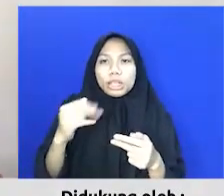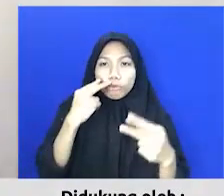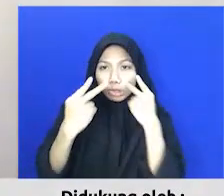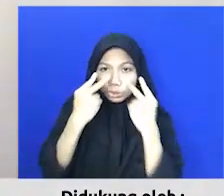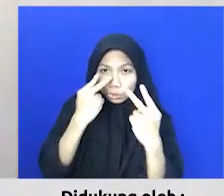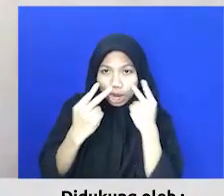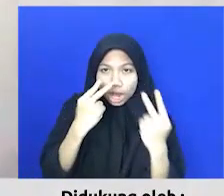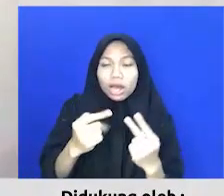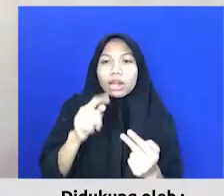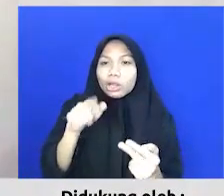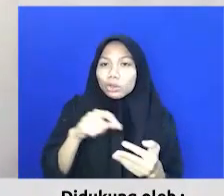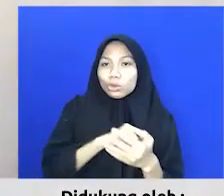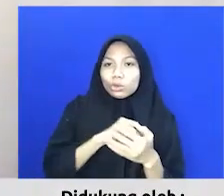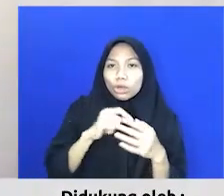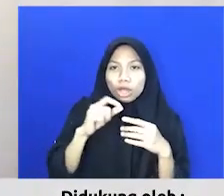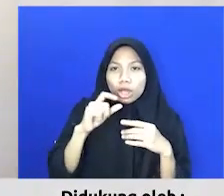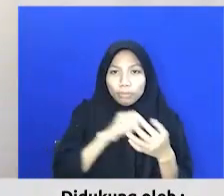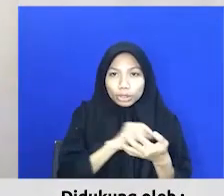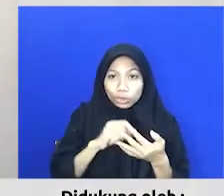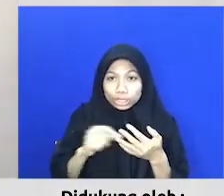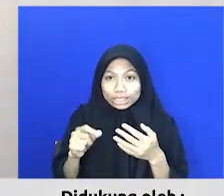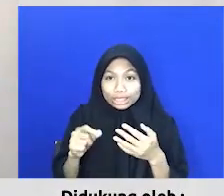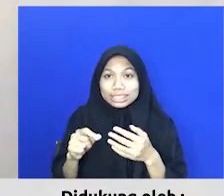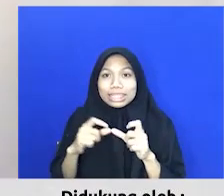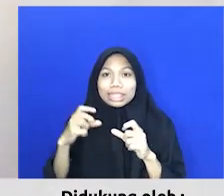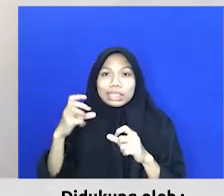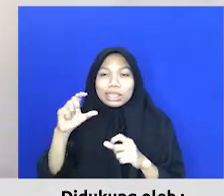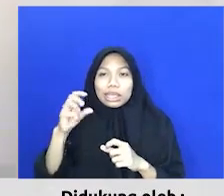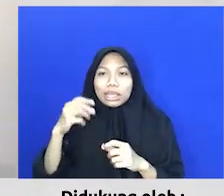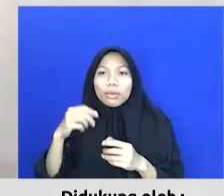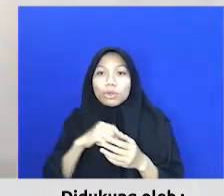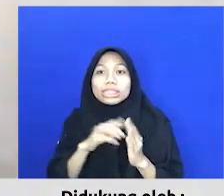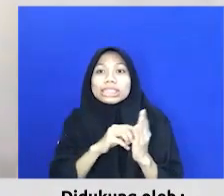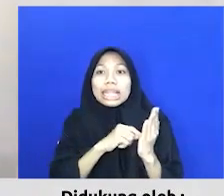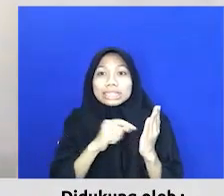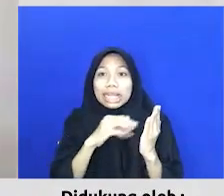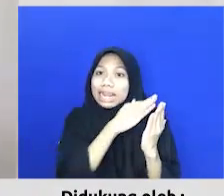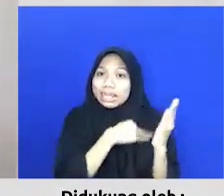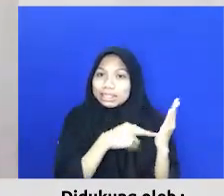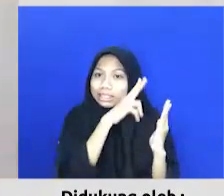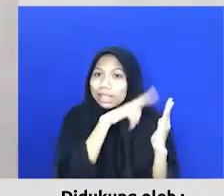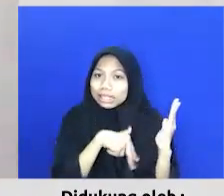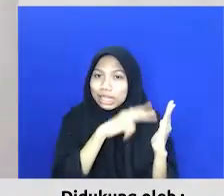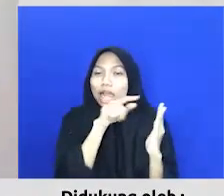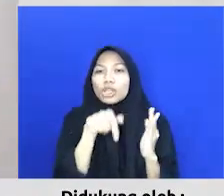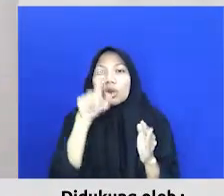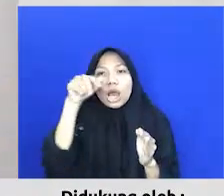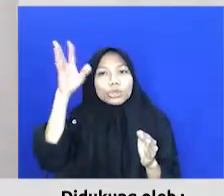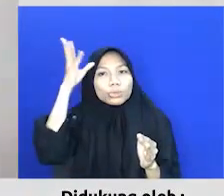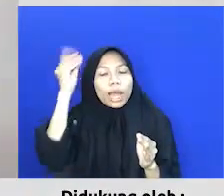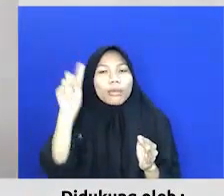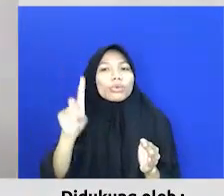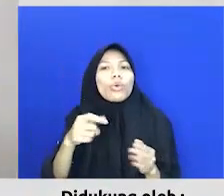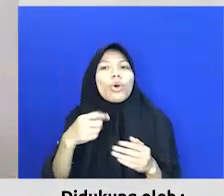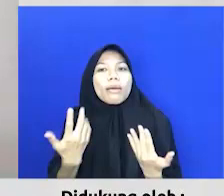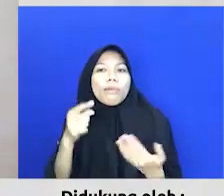yang paling form gitu ya, yang form yang paling esensial adalah ini untuk dilihat dan didengar gitu. Itu